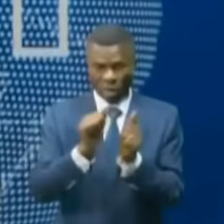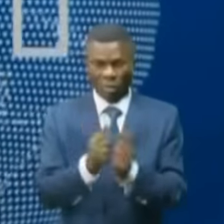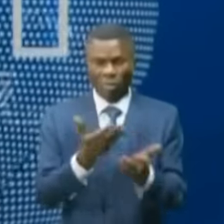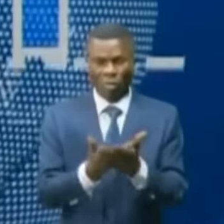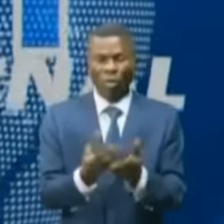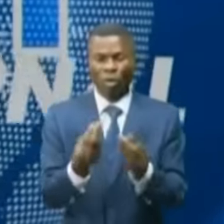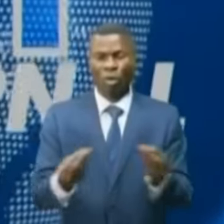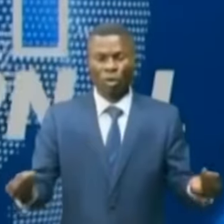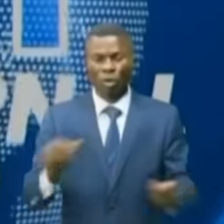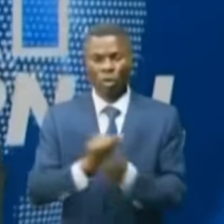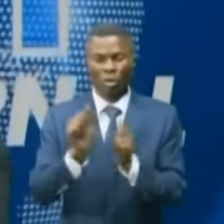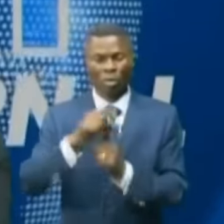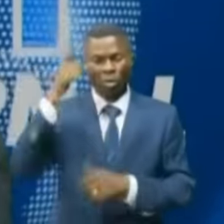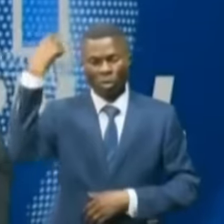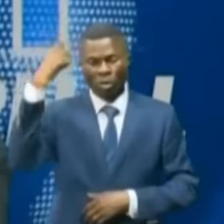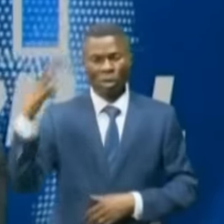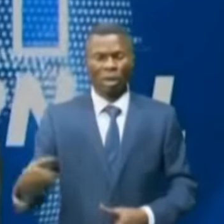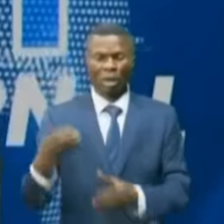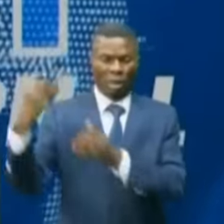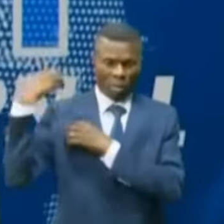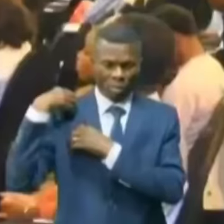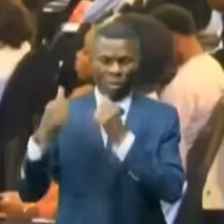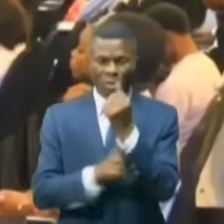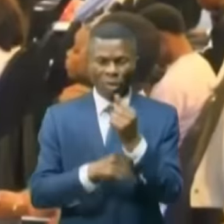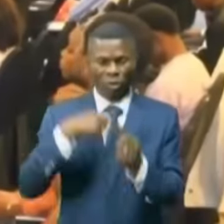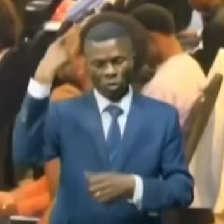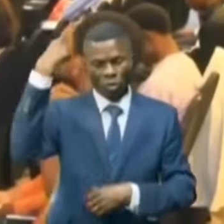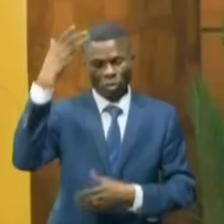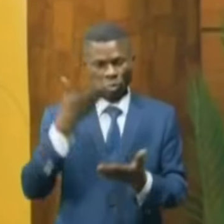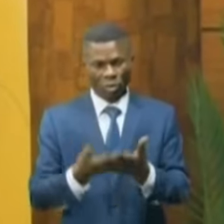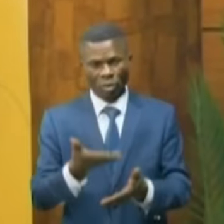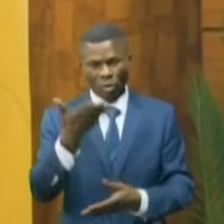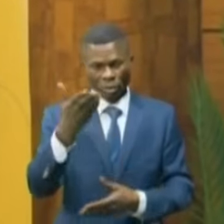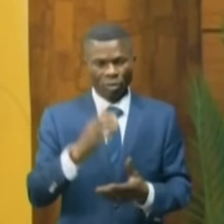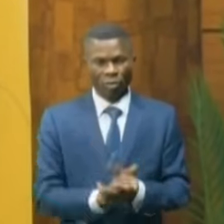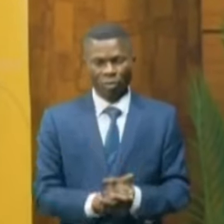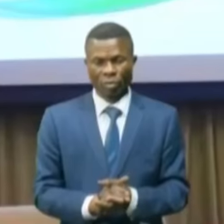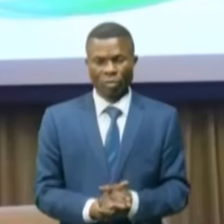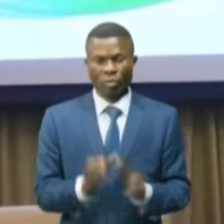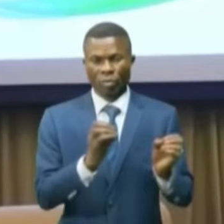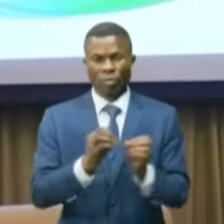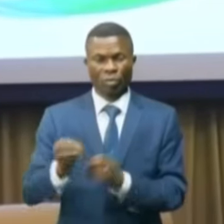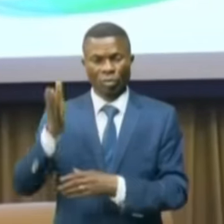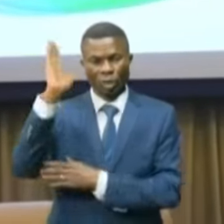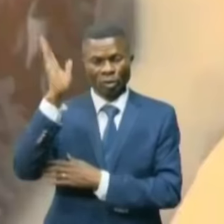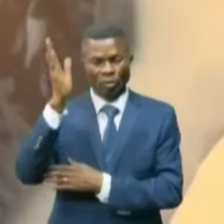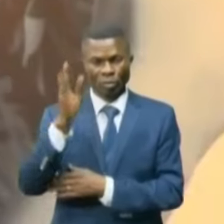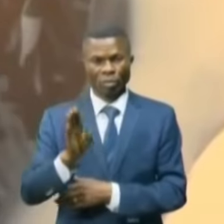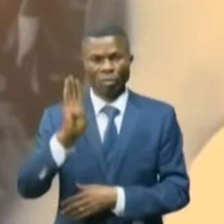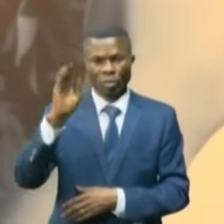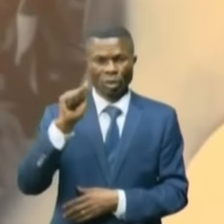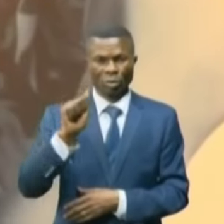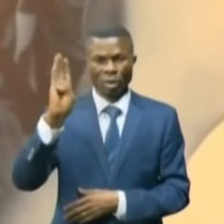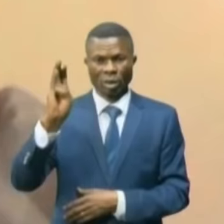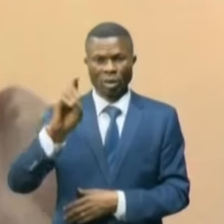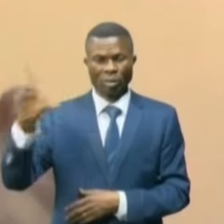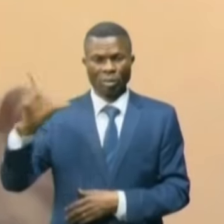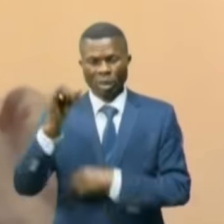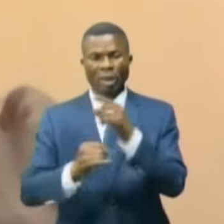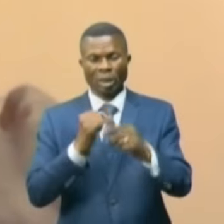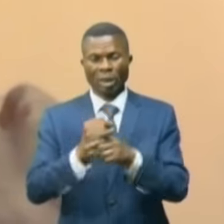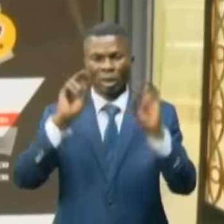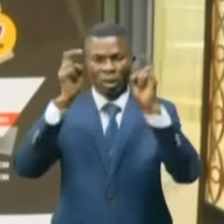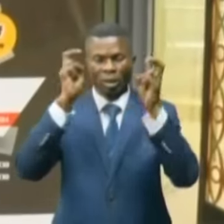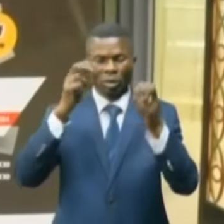cas de dépression et leur prise en charge. Cette conférence organisée par le réseau Babel International avait pour thème «